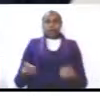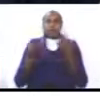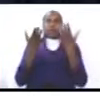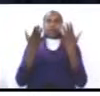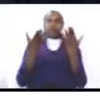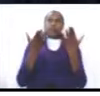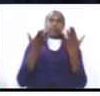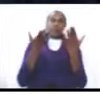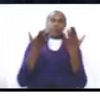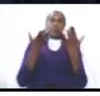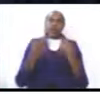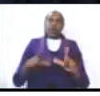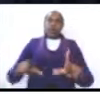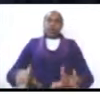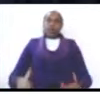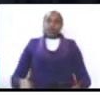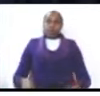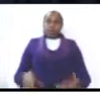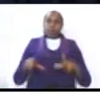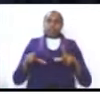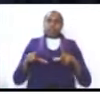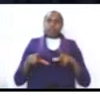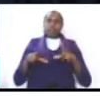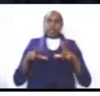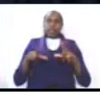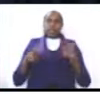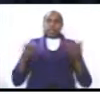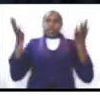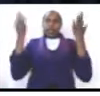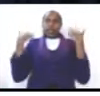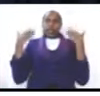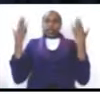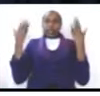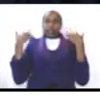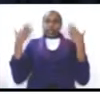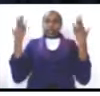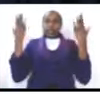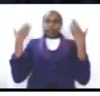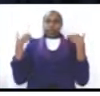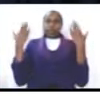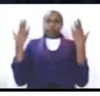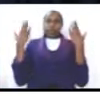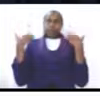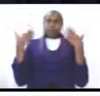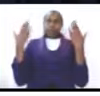Ni utupe mwa Bwana, haleluya, uya wa maisha ya daima.